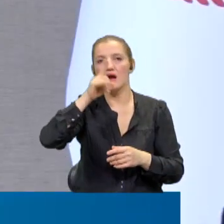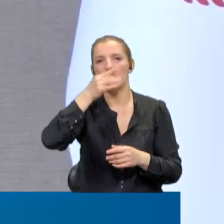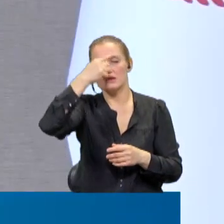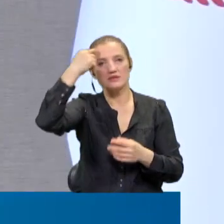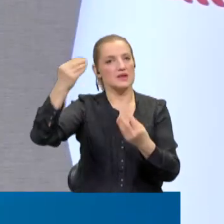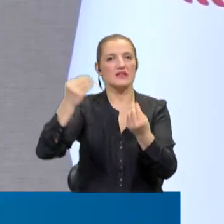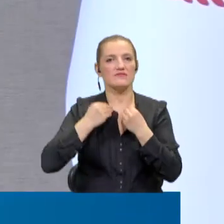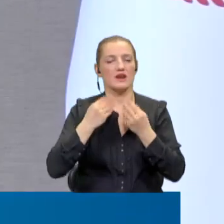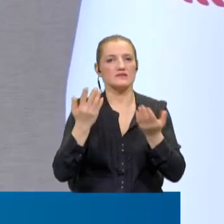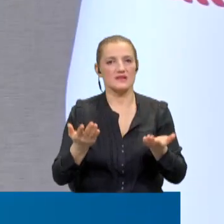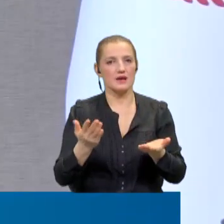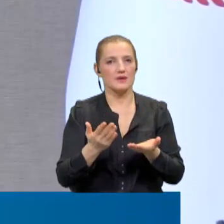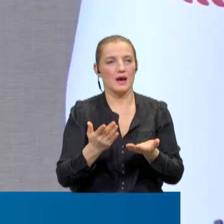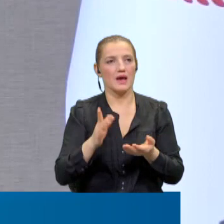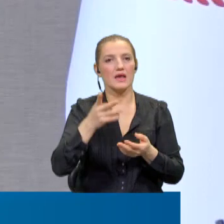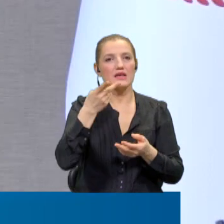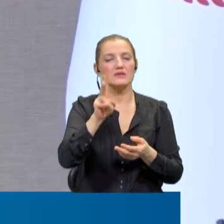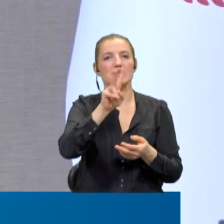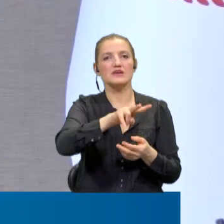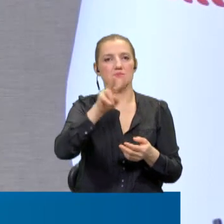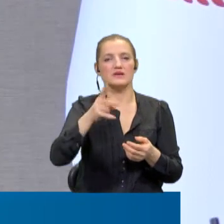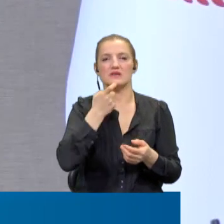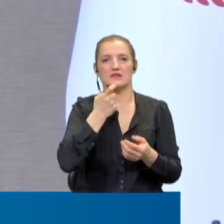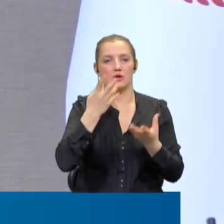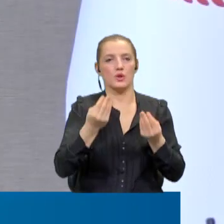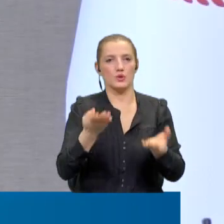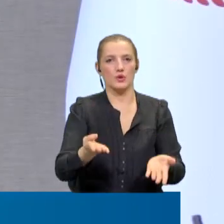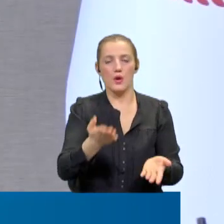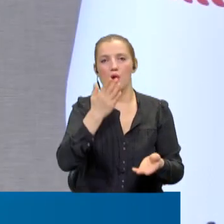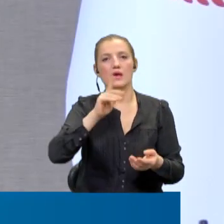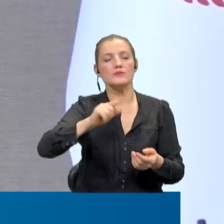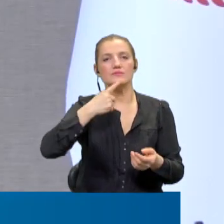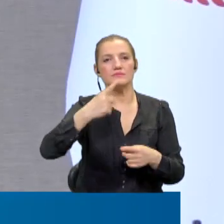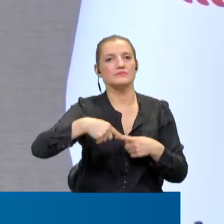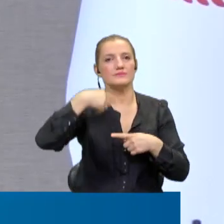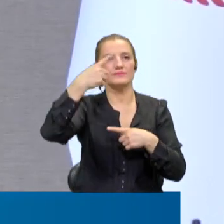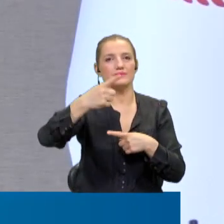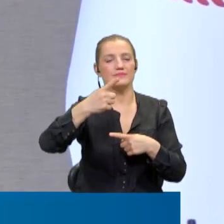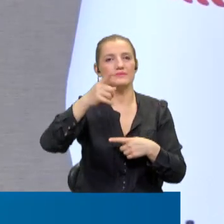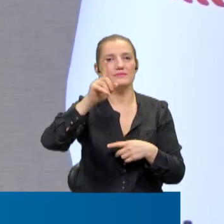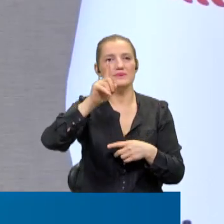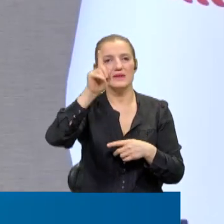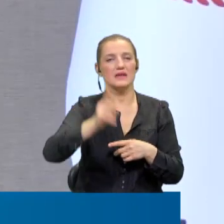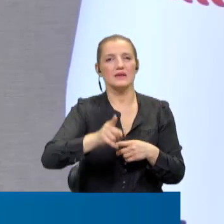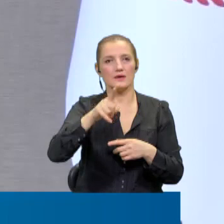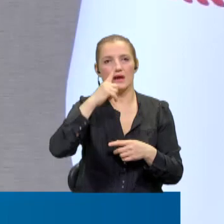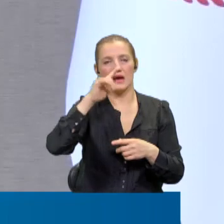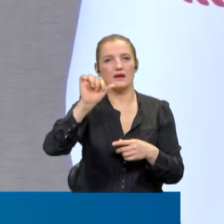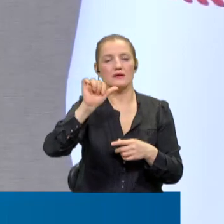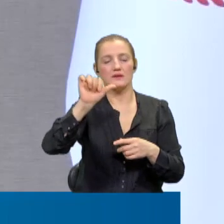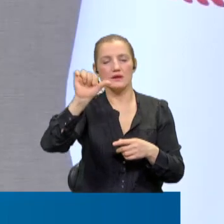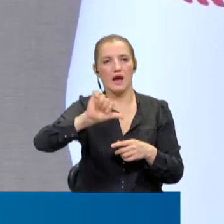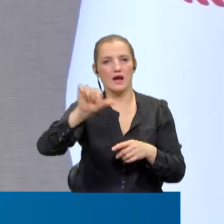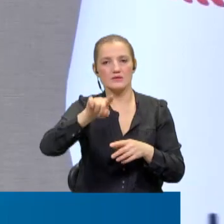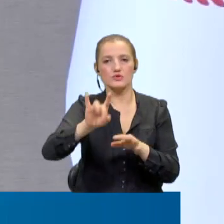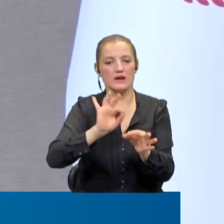ederse Ama artık 2022 deyiz Önümüzdeki yılın diyelim ilk çeyreğinde bu gazı buradan